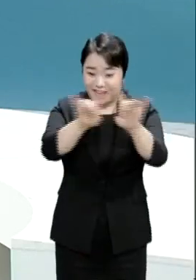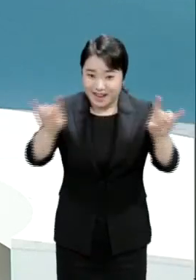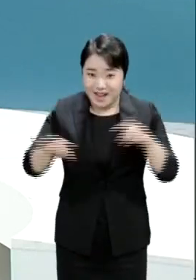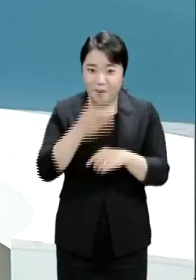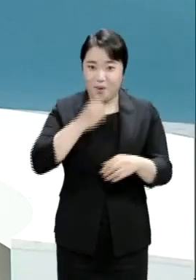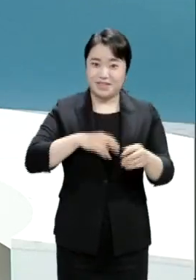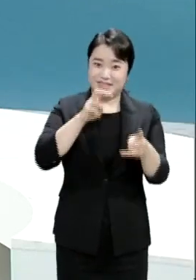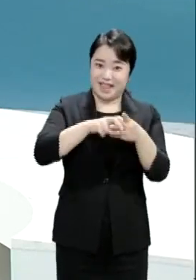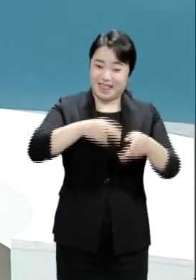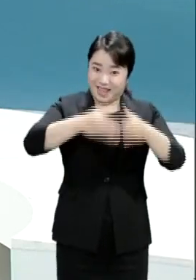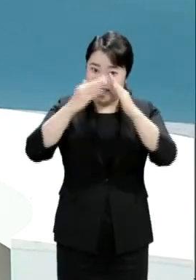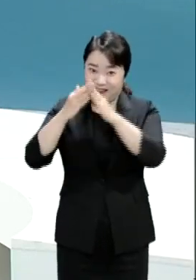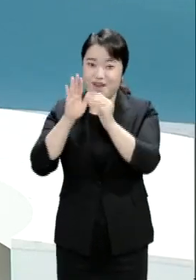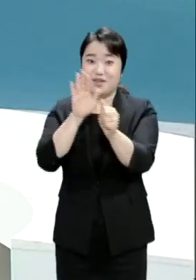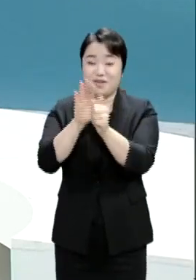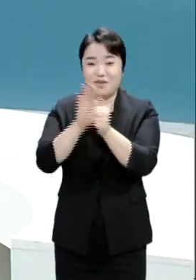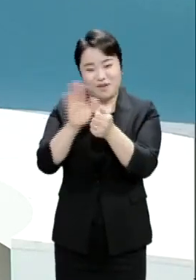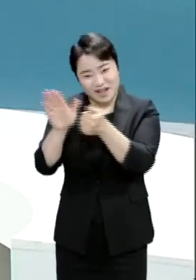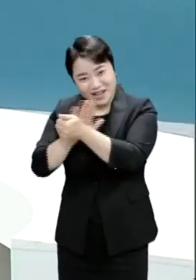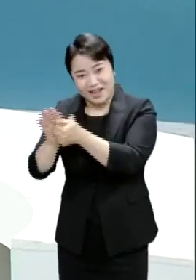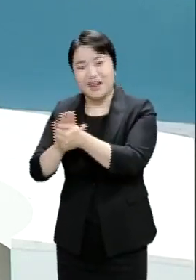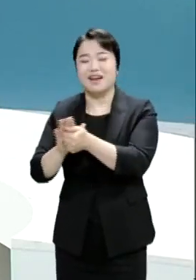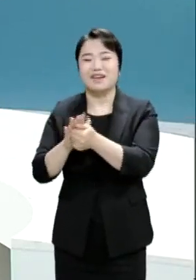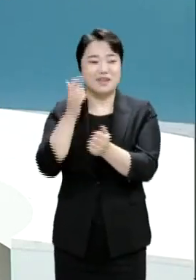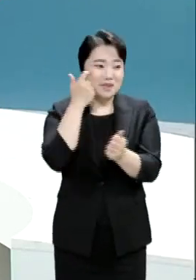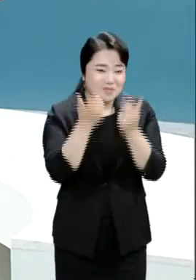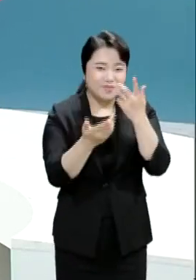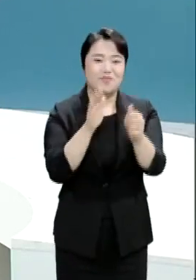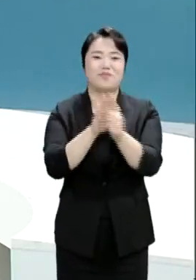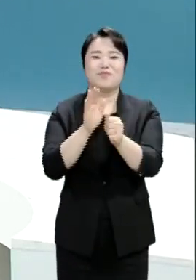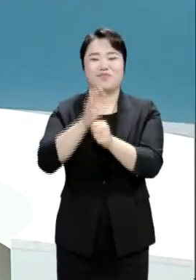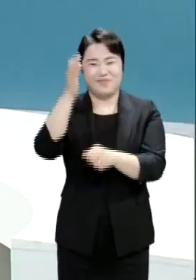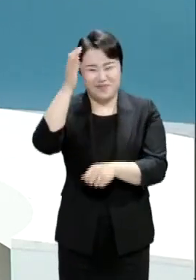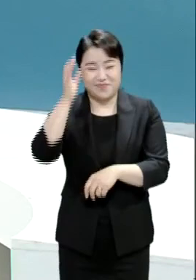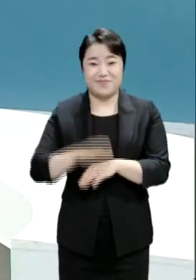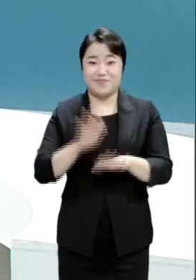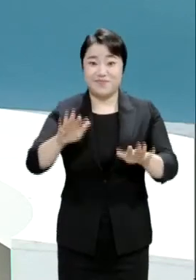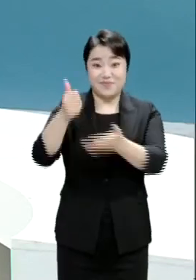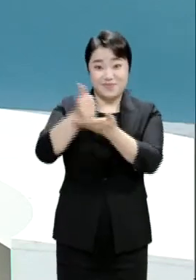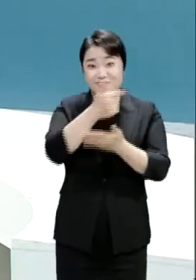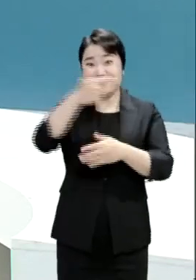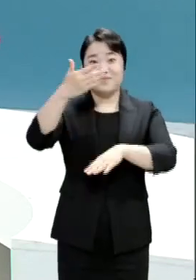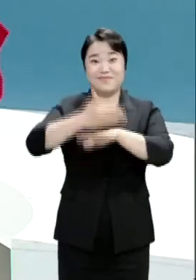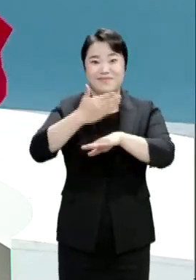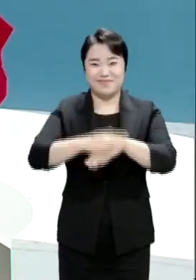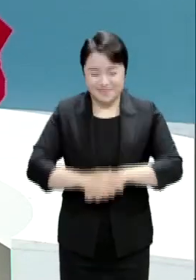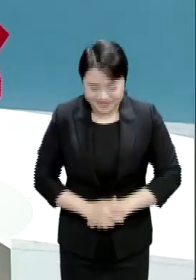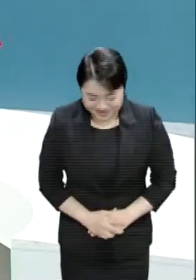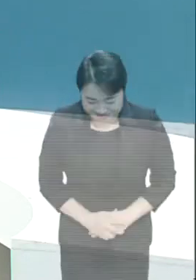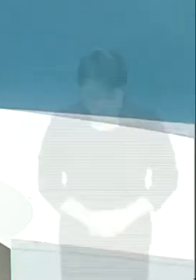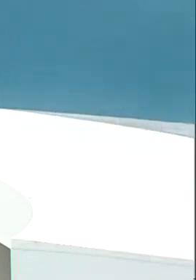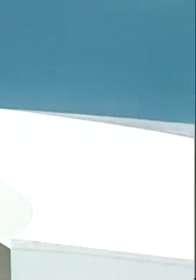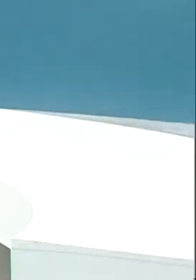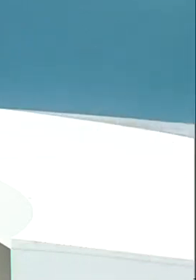또 복지센터가 있기 때문에 노동복지센터에서도 많은 자문을 해주실 것 같습니다. 오늘 말씀 고맙습니다. 고맙습니다.